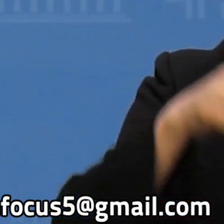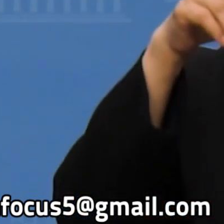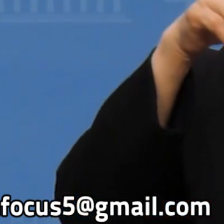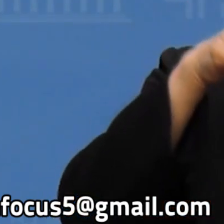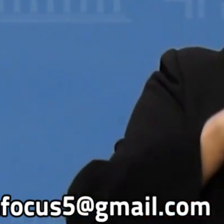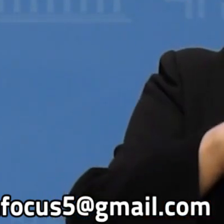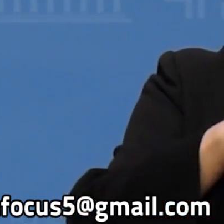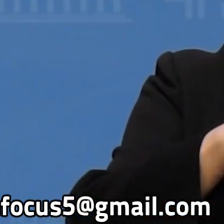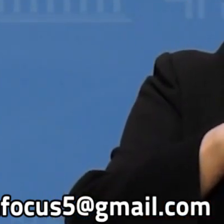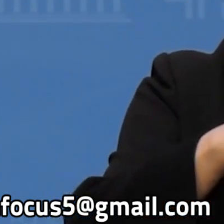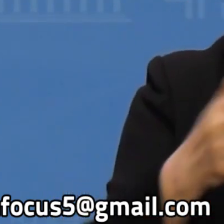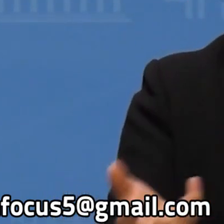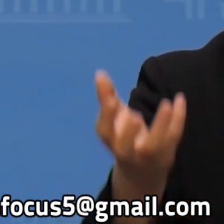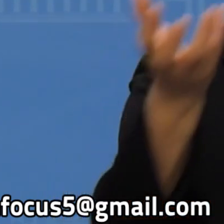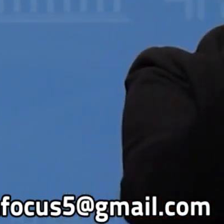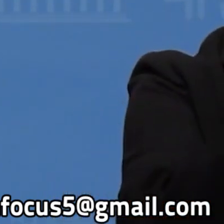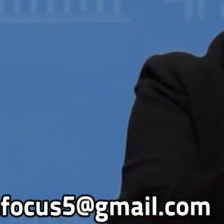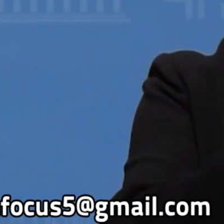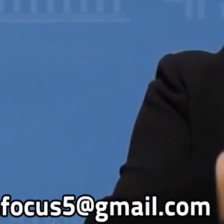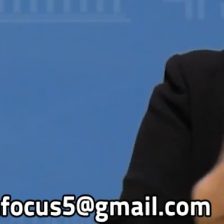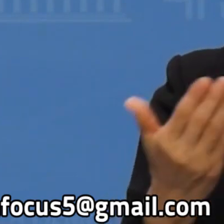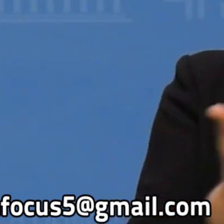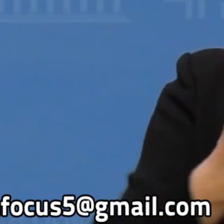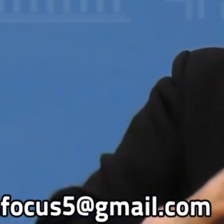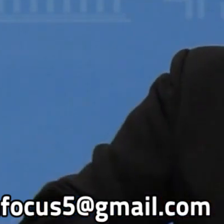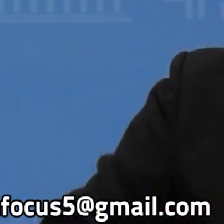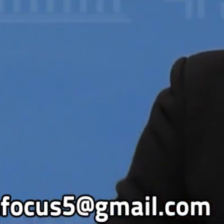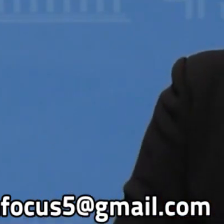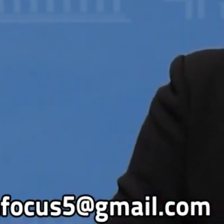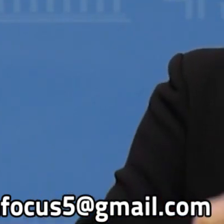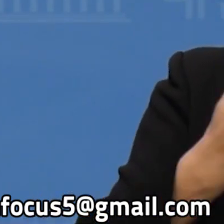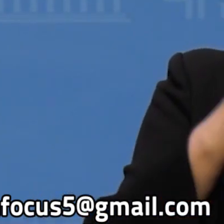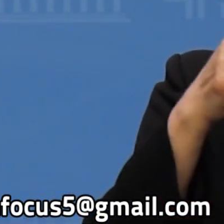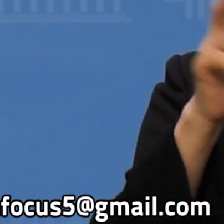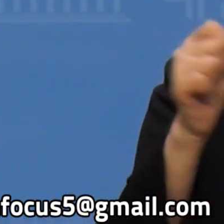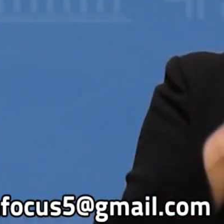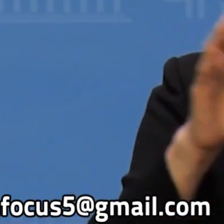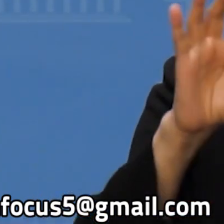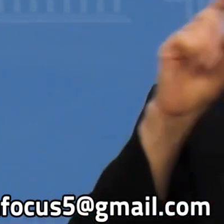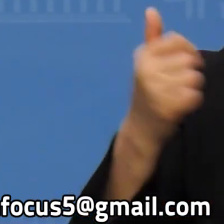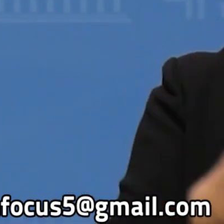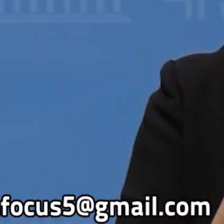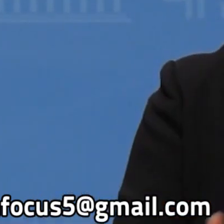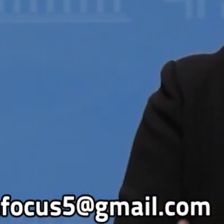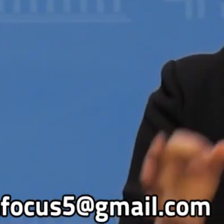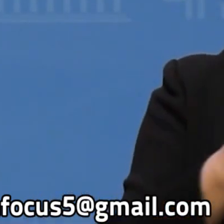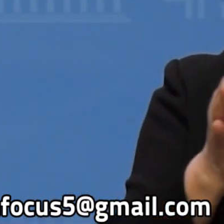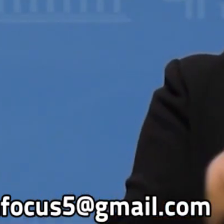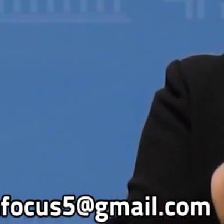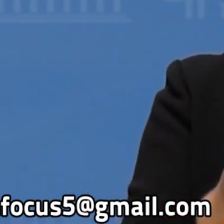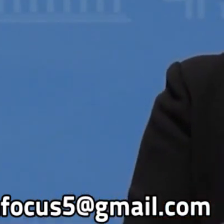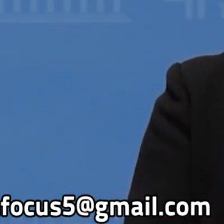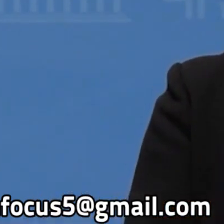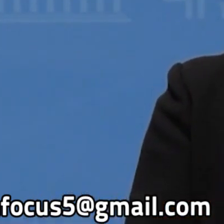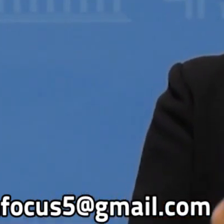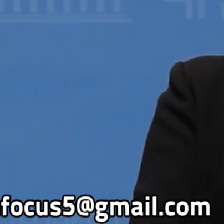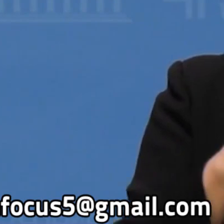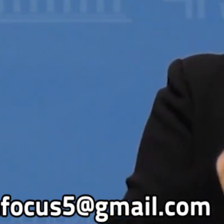총선 유세를 핑계로 대장동 백현동 개발 비리 및 성남FC 후원금 뇌물 의혹 관련